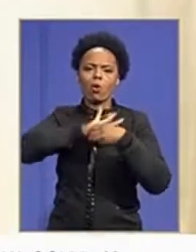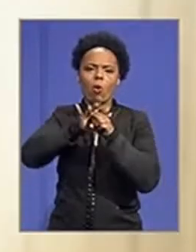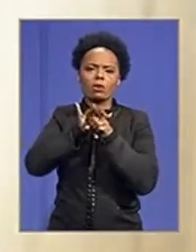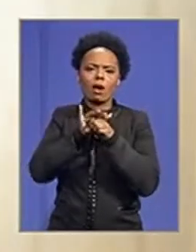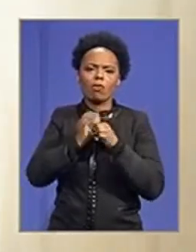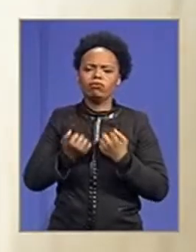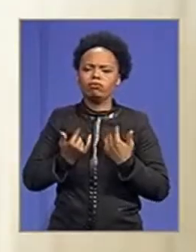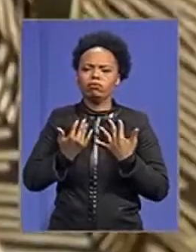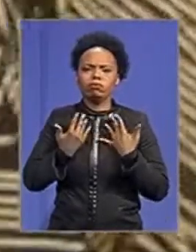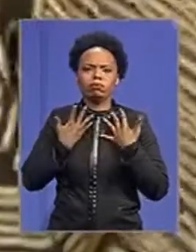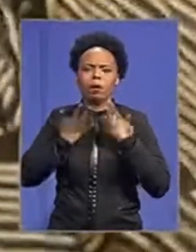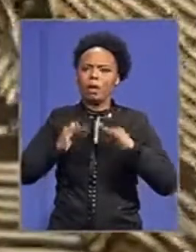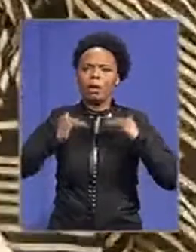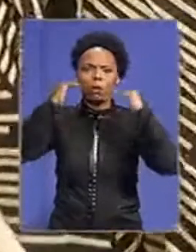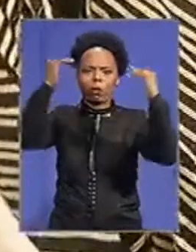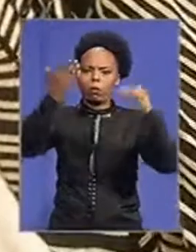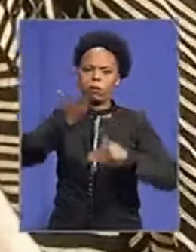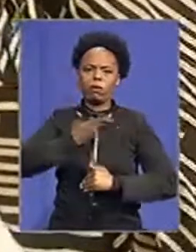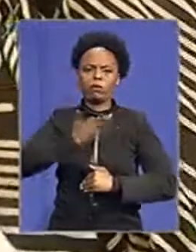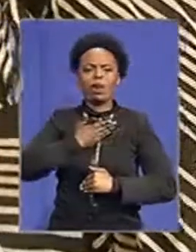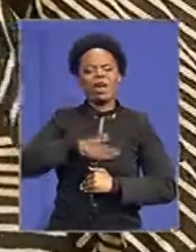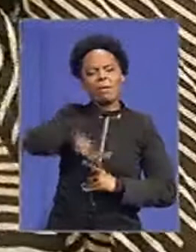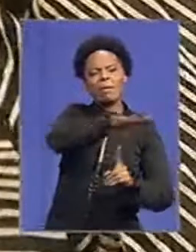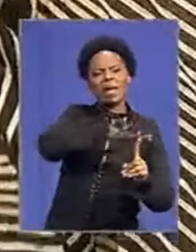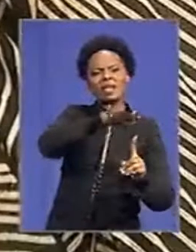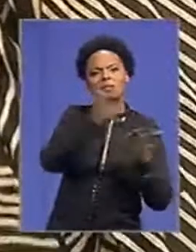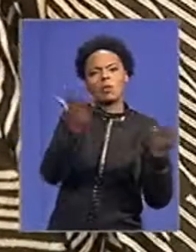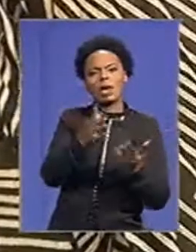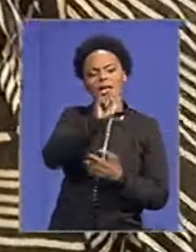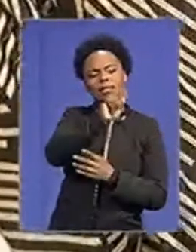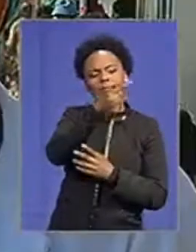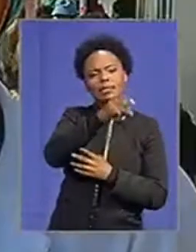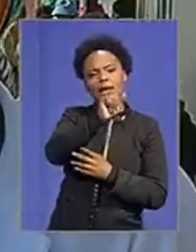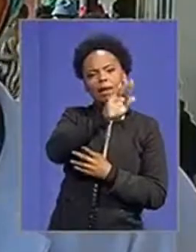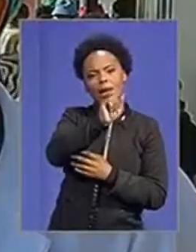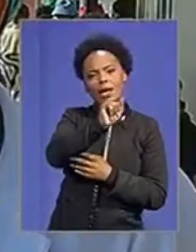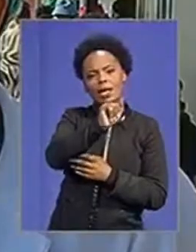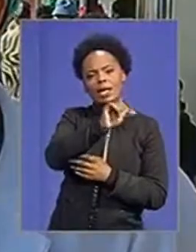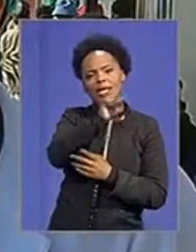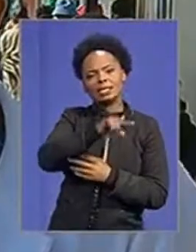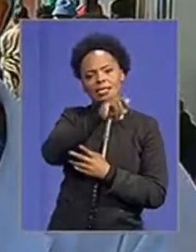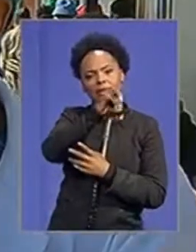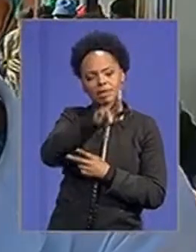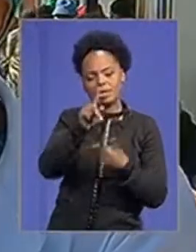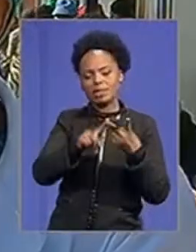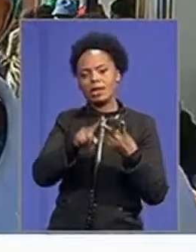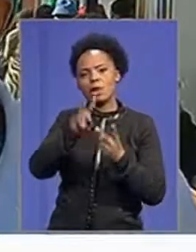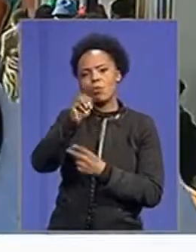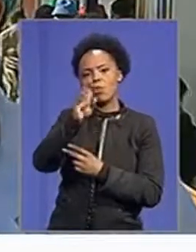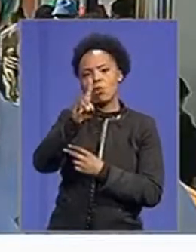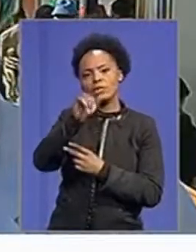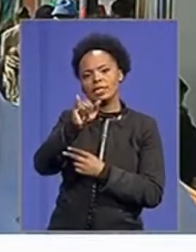oketšegago ya diphetetšo ka mafelong a bjale ka Thabazimbi le Modimolle. Ga re ka lebelela mara masepala tša o tshwana